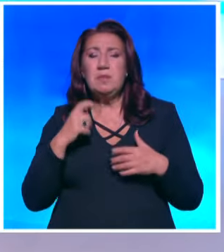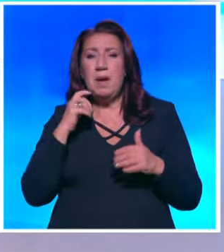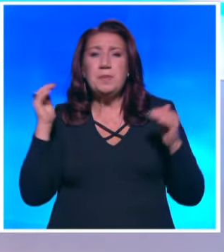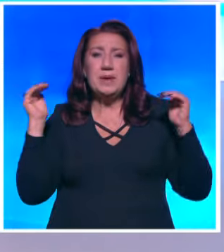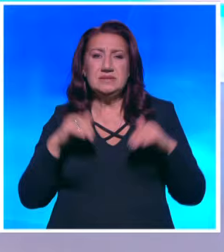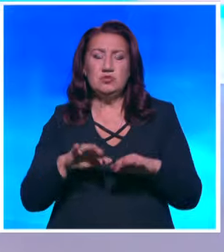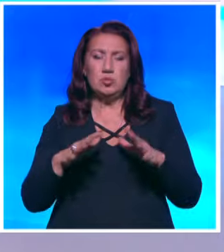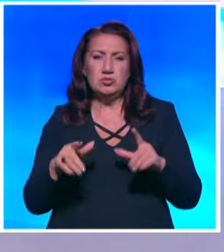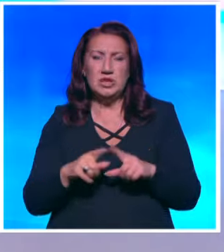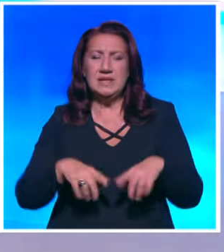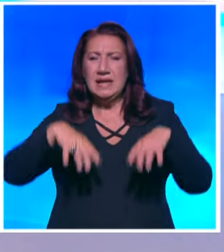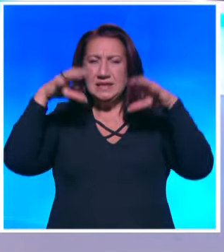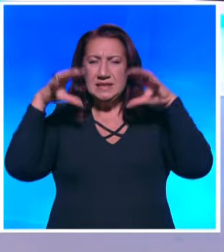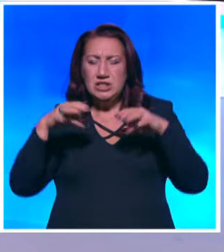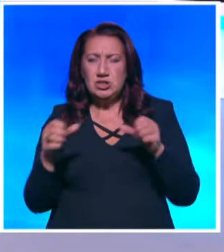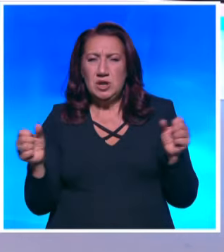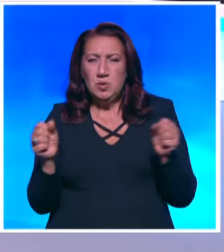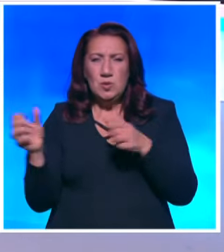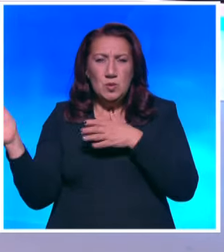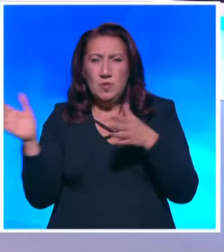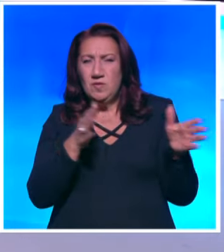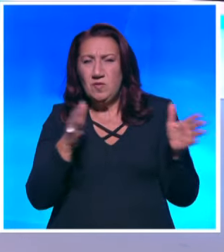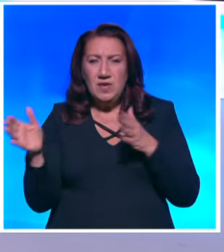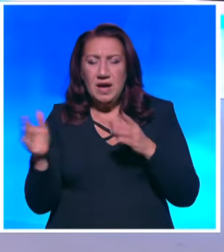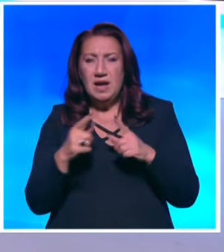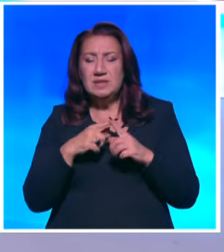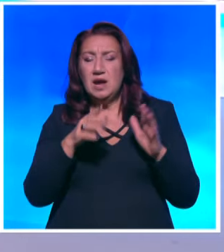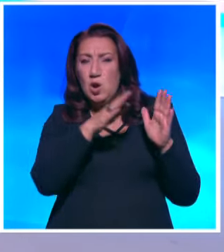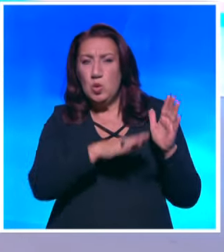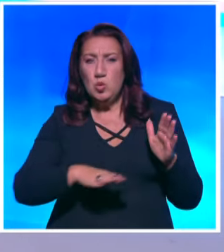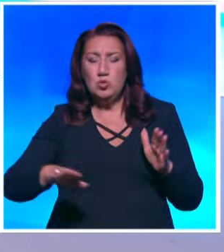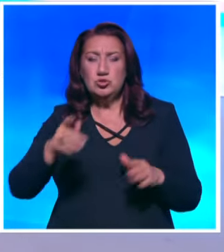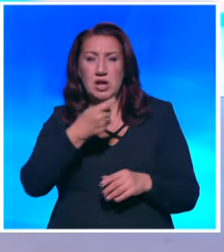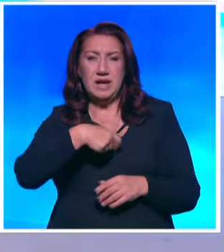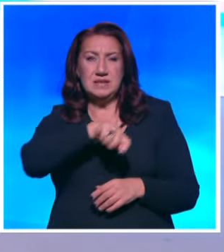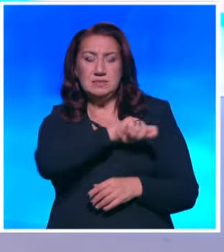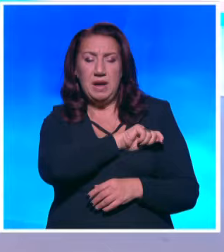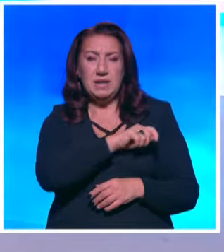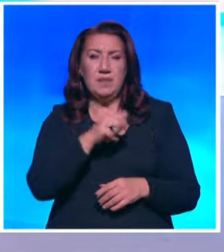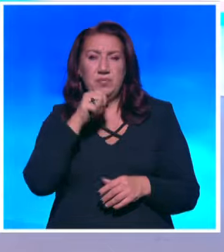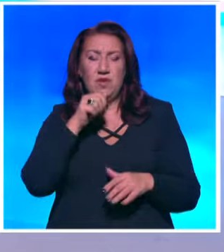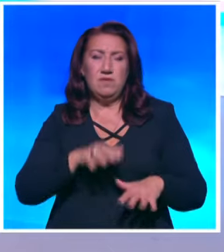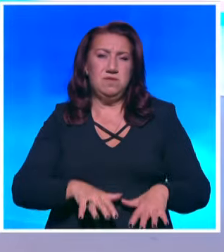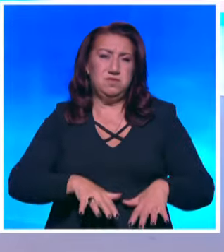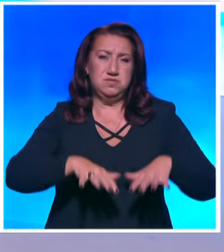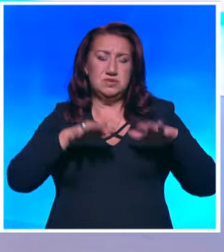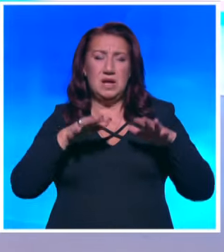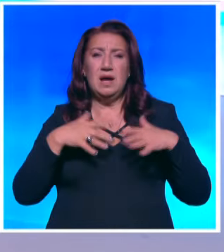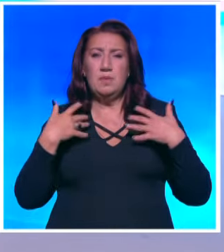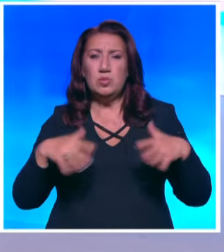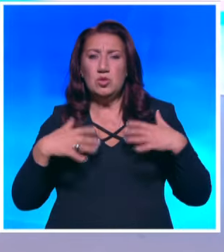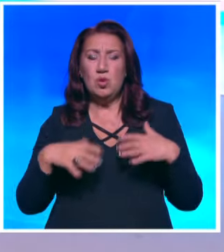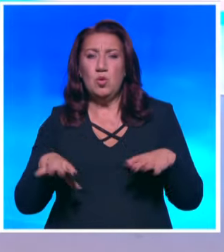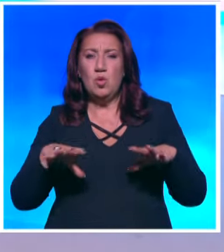и ледени ветрове парализираха и южните провинции на Испания. Бурните води заляха десетки градове и села